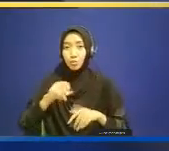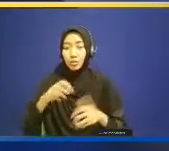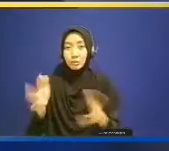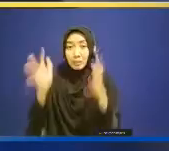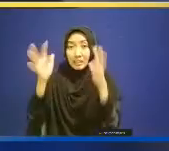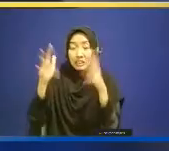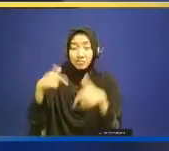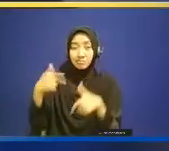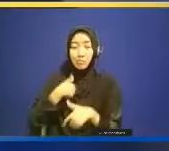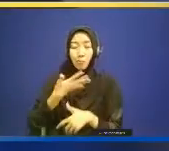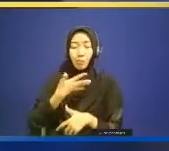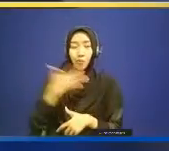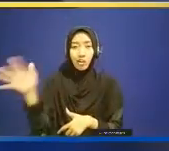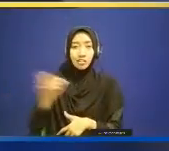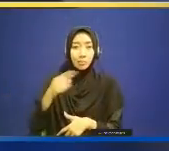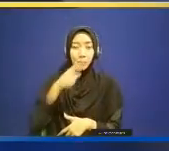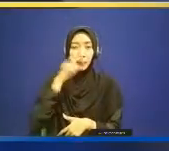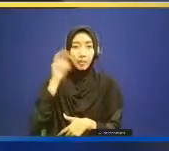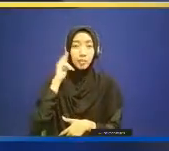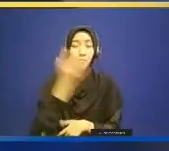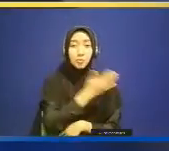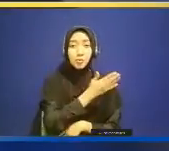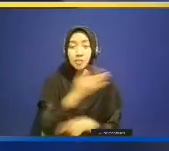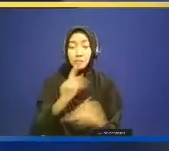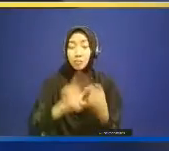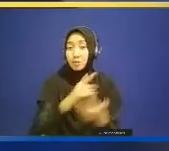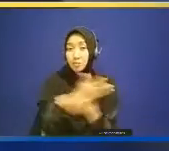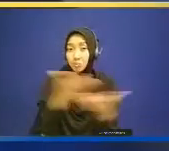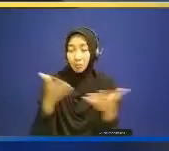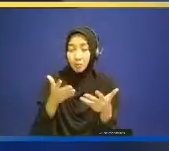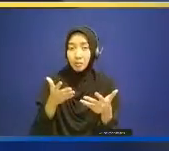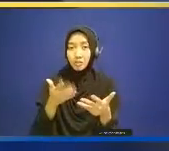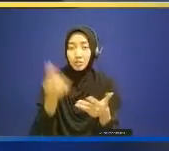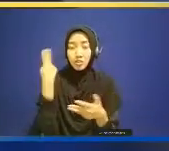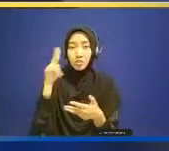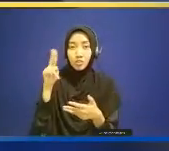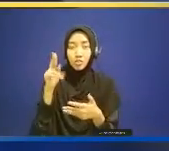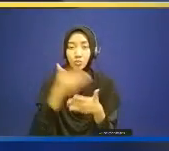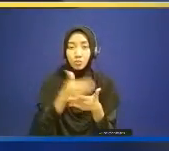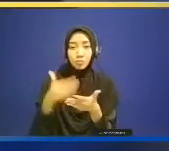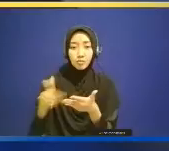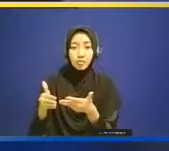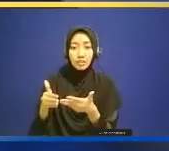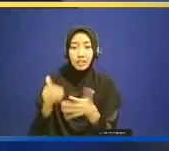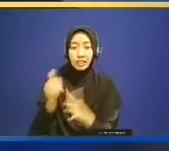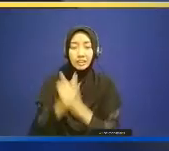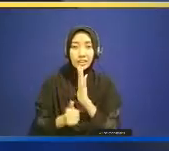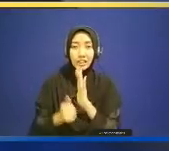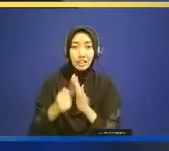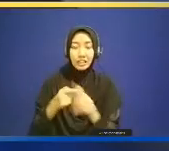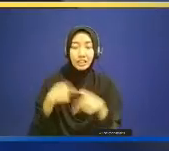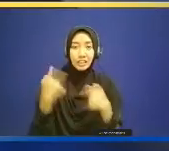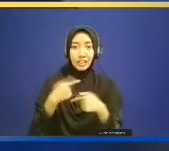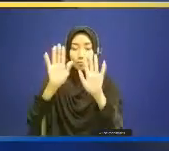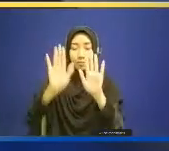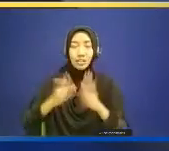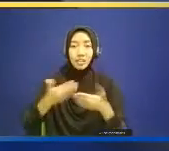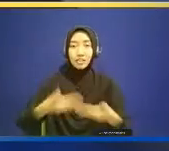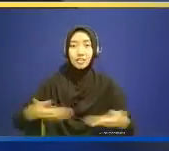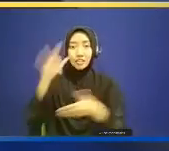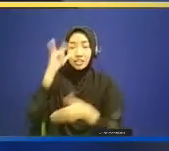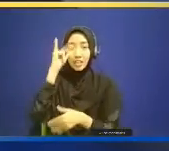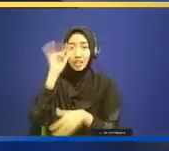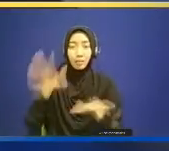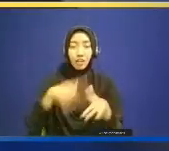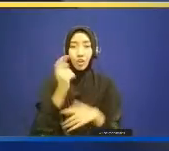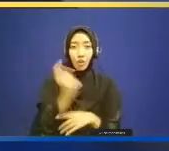Saya ingin mengajak Bapak Ibu dan teman-teman sekalian untuk membagikan momen spesial kita melalui media sosial Instagram maupun